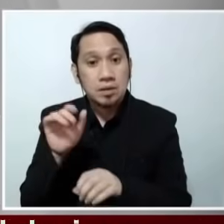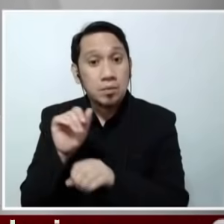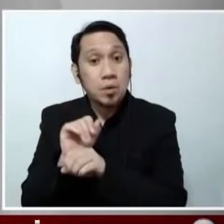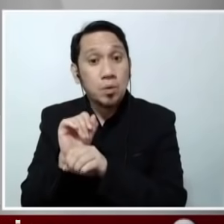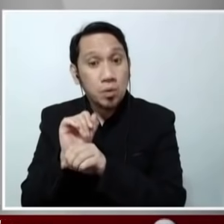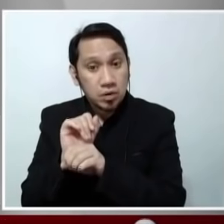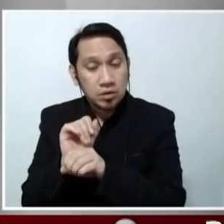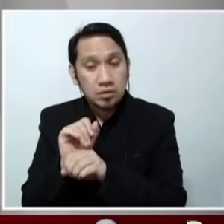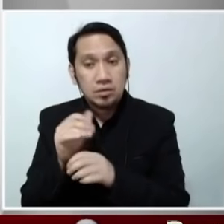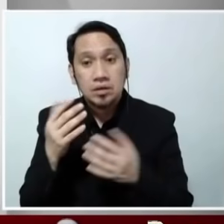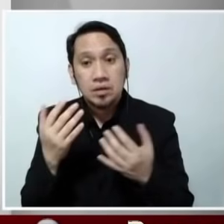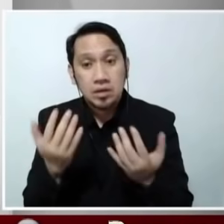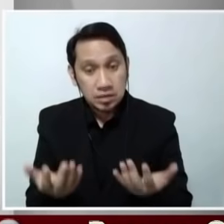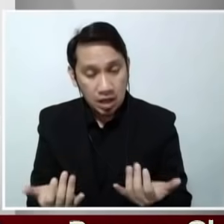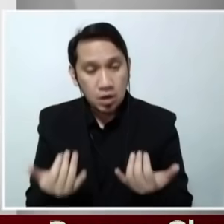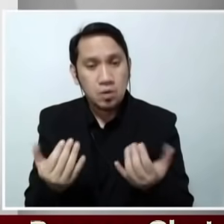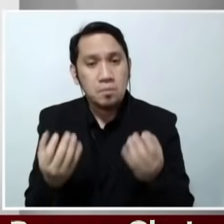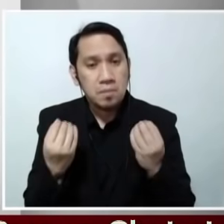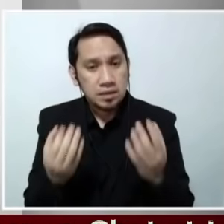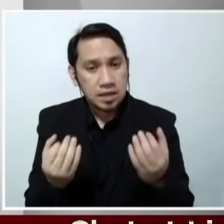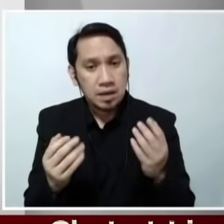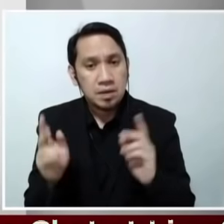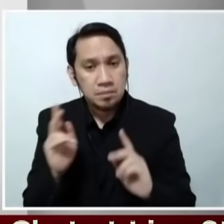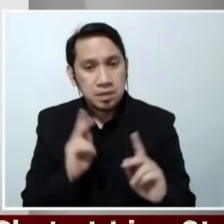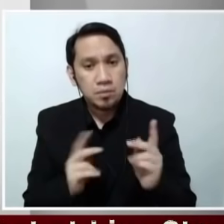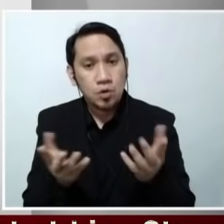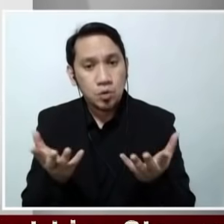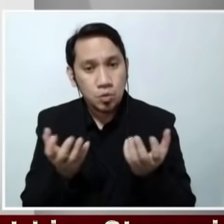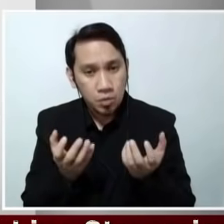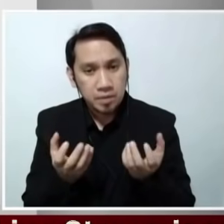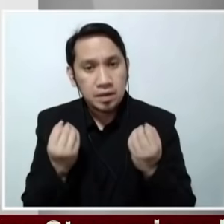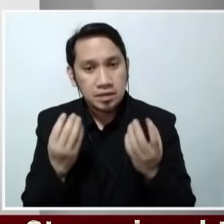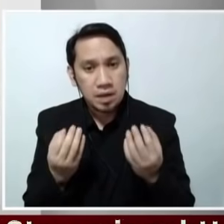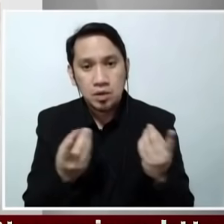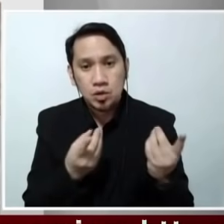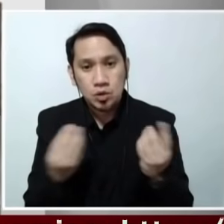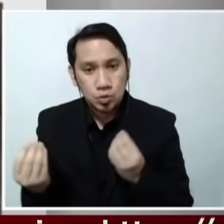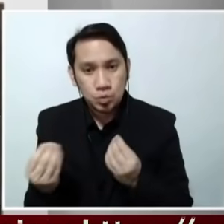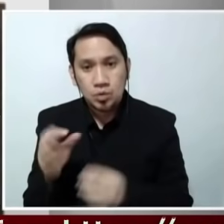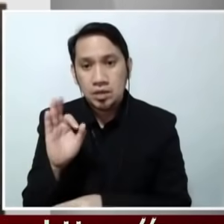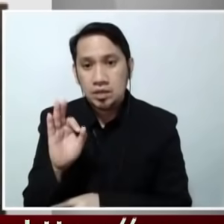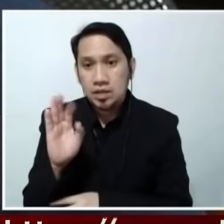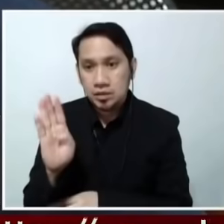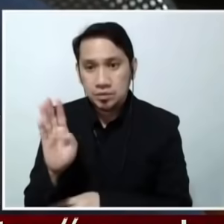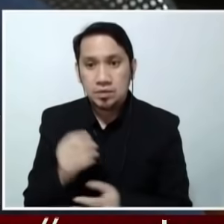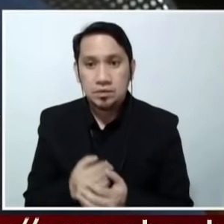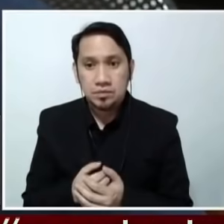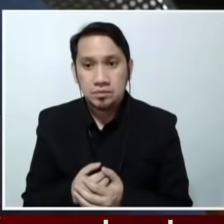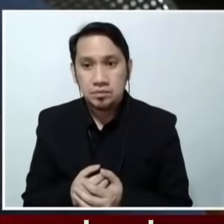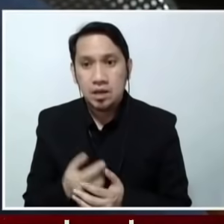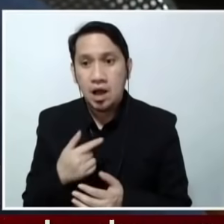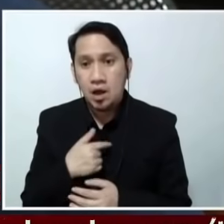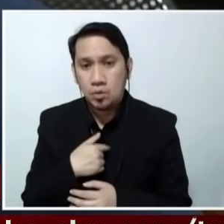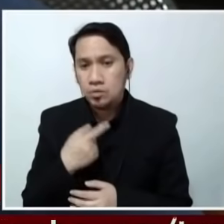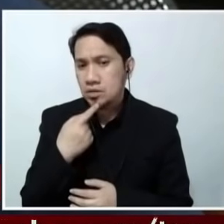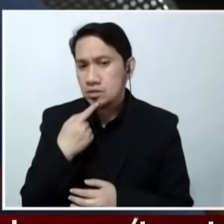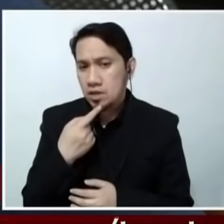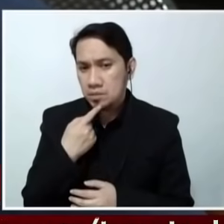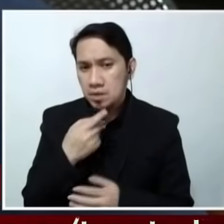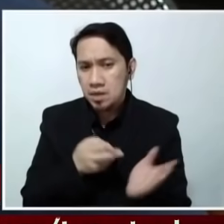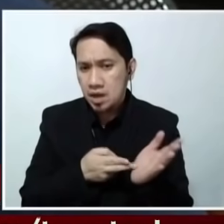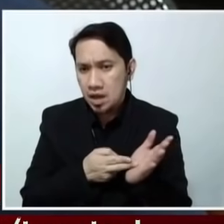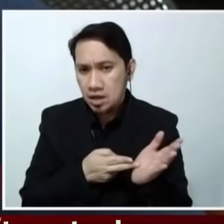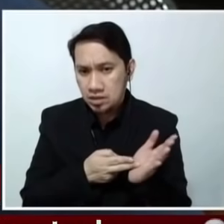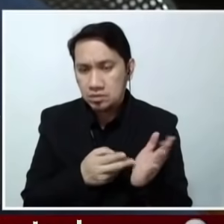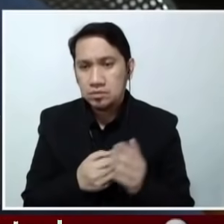in demand ito ngayon, lalo't marami silang ganito ang gawain sa Facebook. Sinasabi ko po sa conversation namin, ma'am, for show up lang po